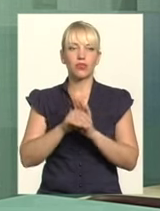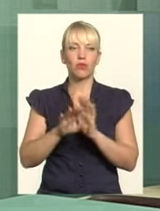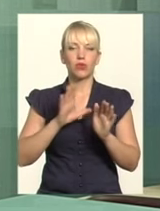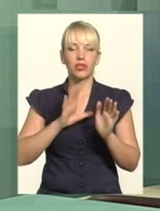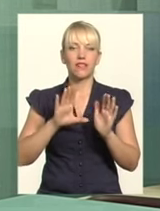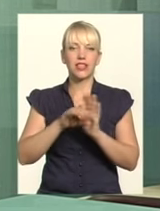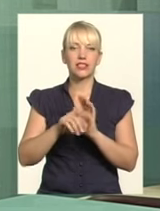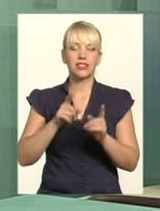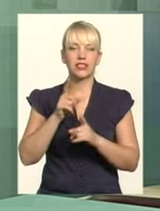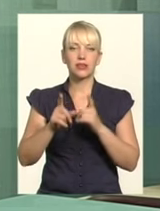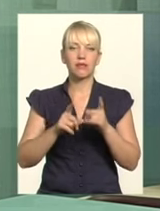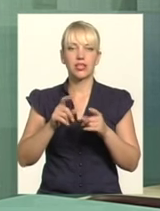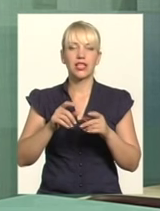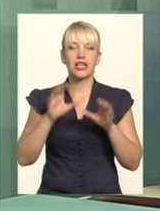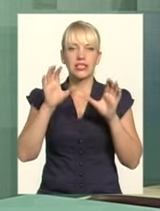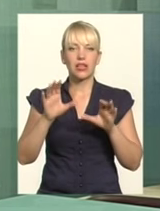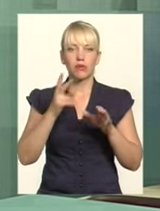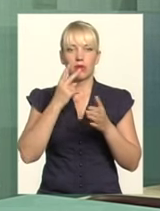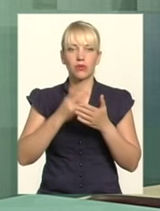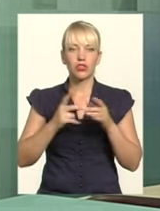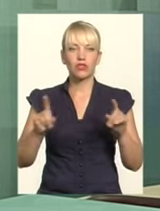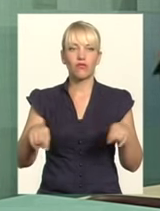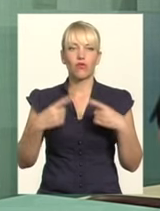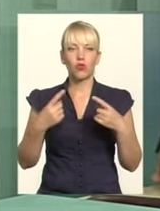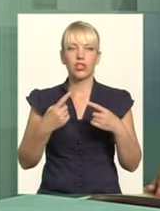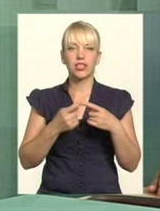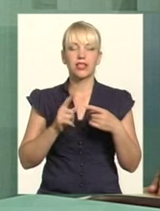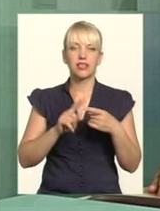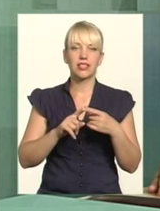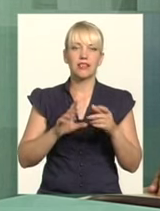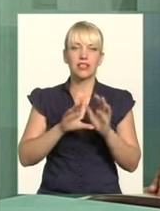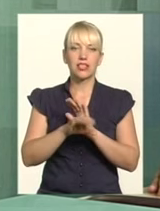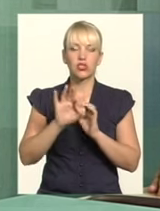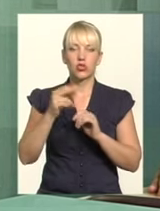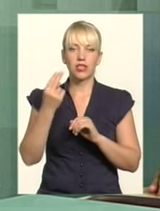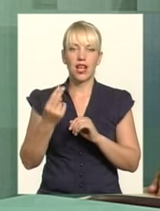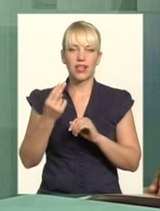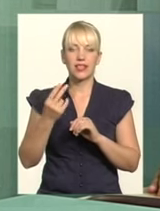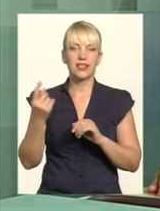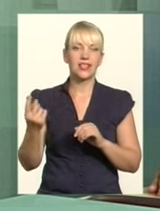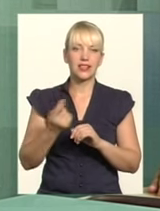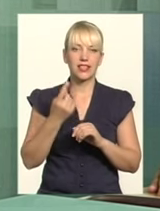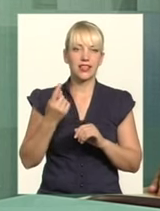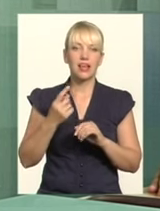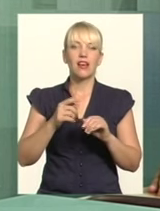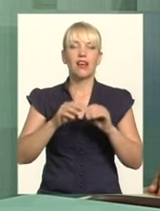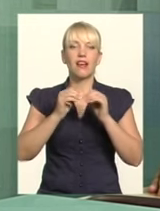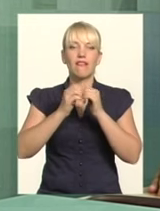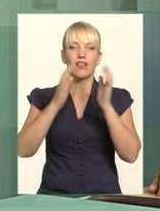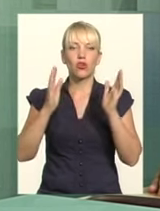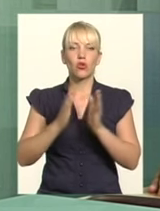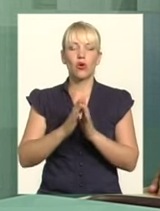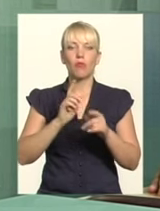внесені зміни в чинне законодавство і передбачили створення в складі цих єдиного соціального вікна мобільних соціальних